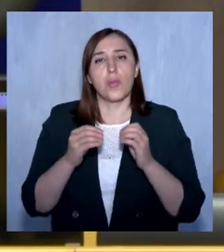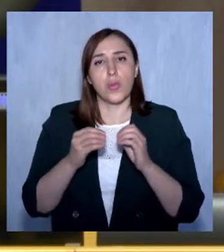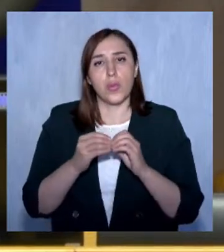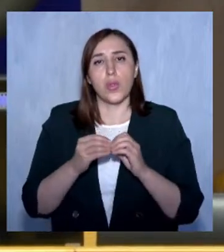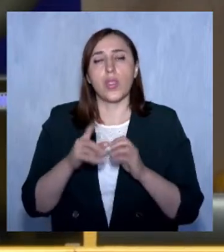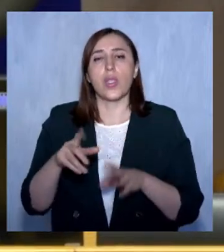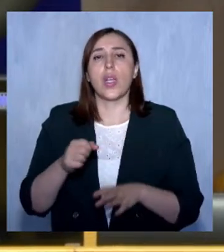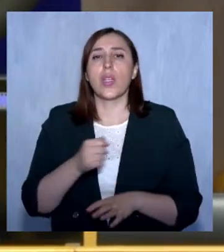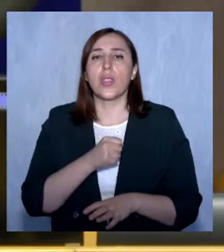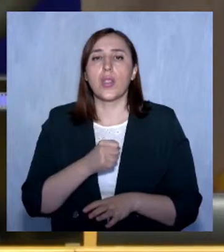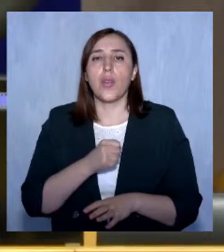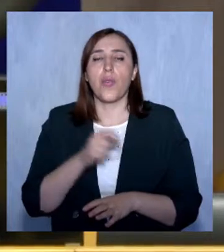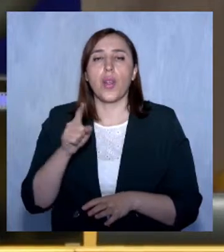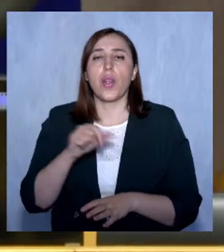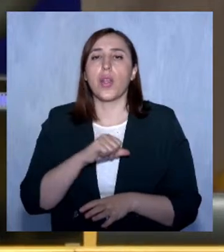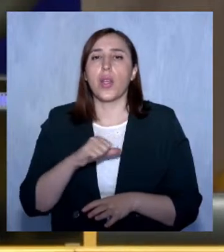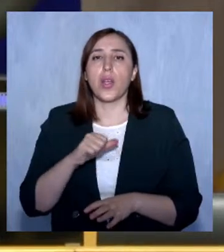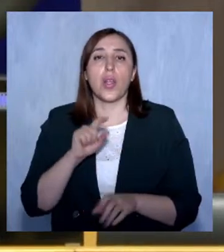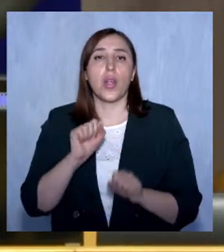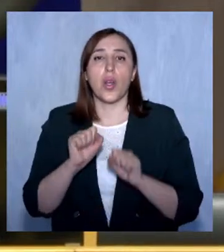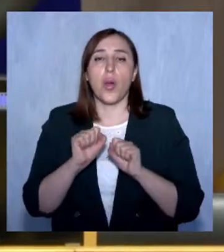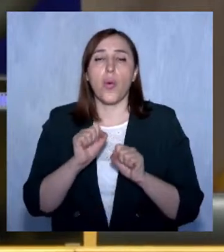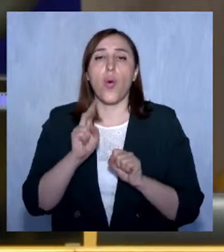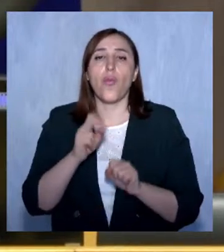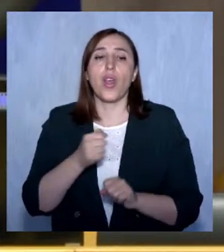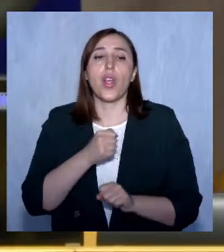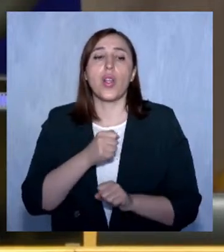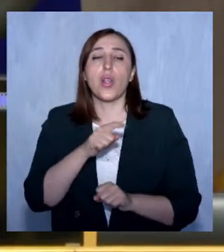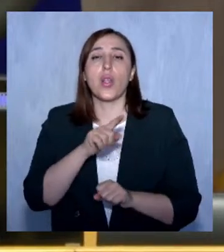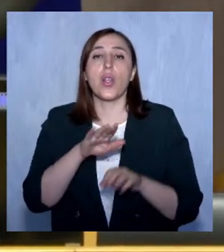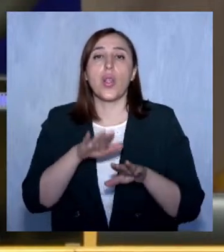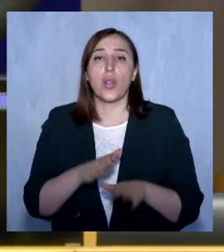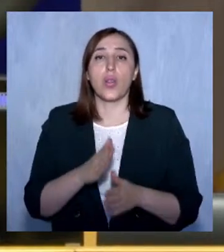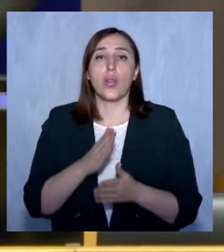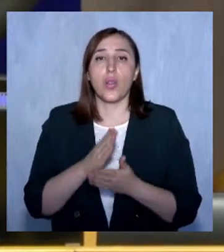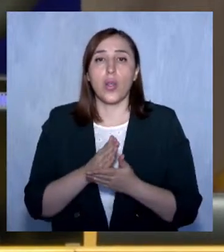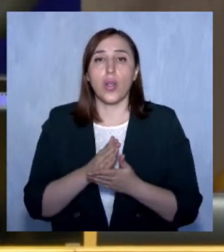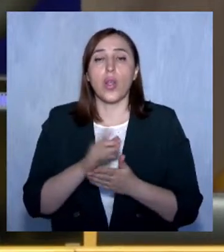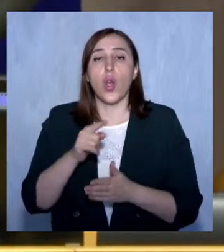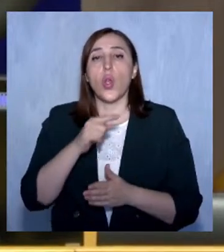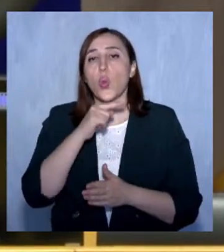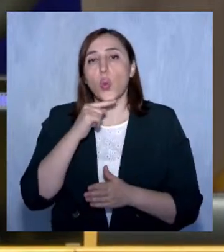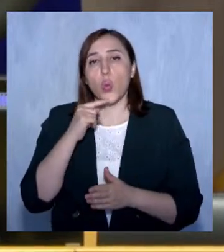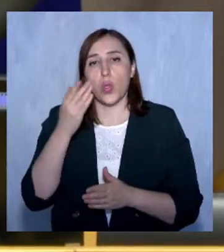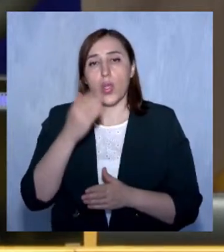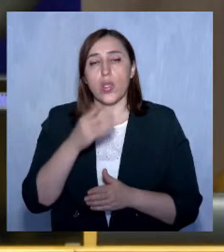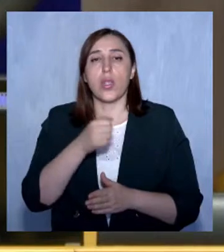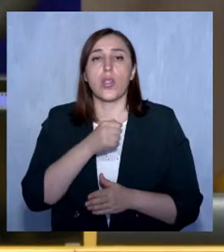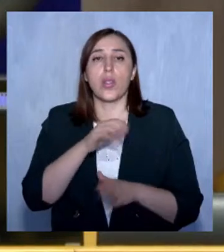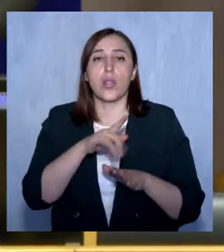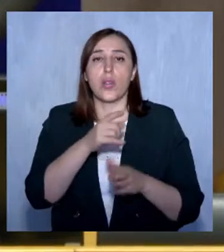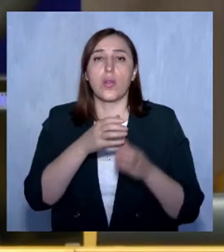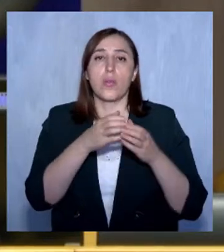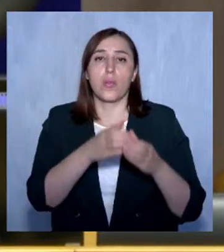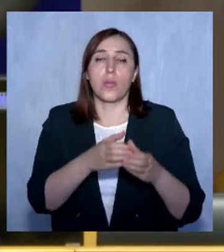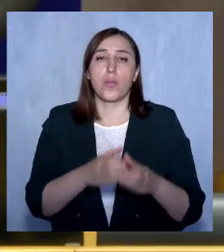ու մեզ զինվորականների ձերկում և նրանց, ովքեր զորք ունեն տեղում, այդ պահին դալոգ Հուսաստանն է։